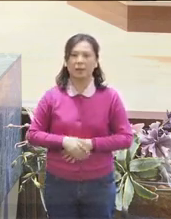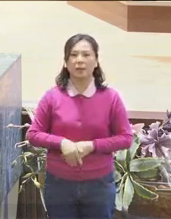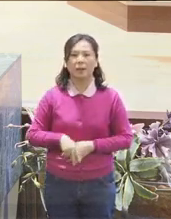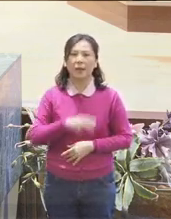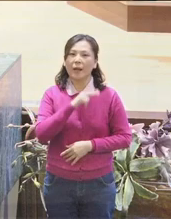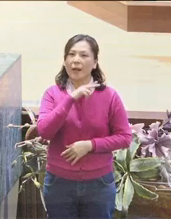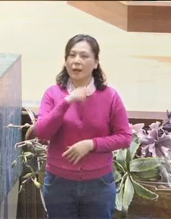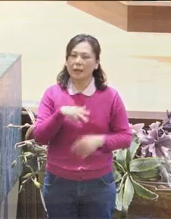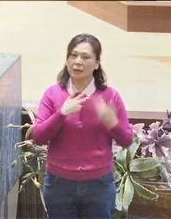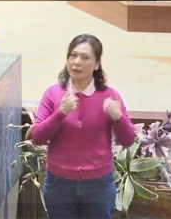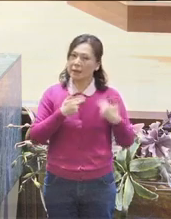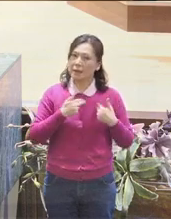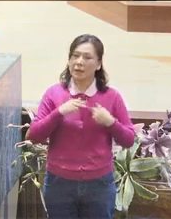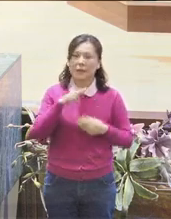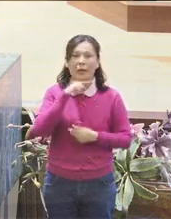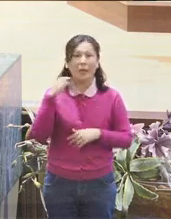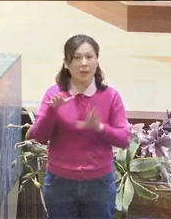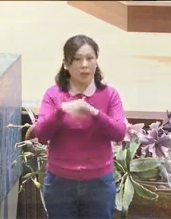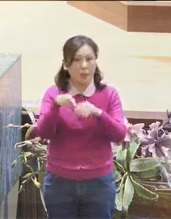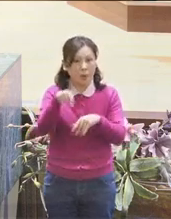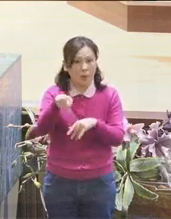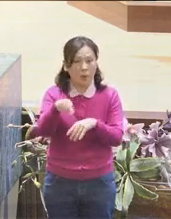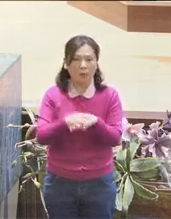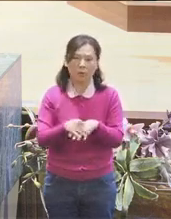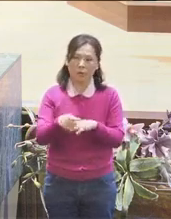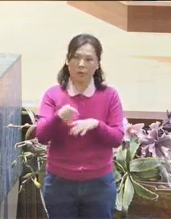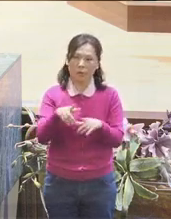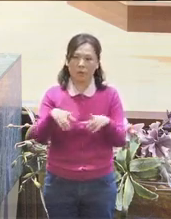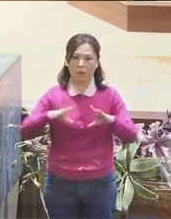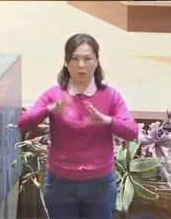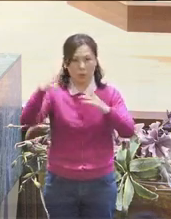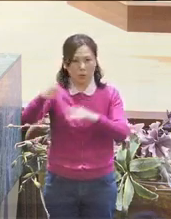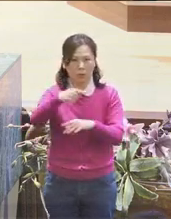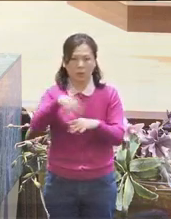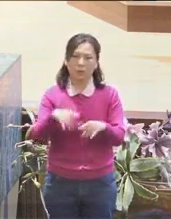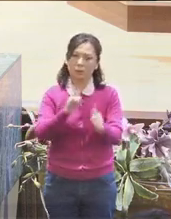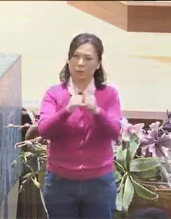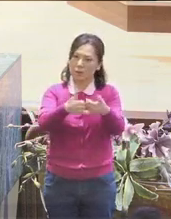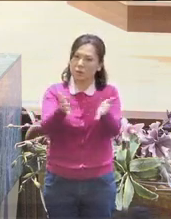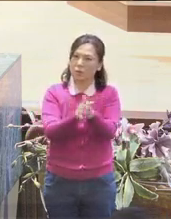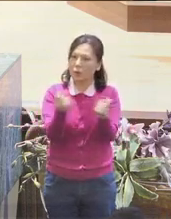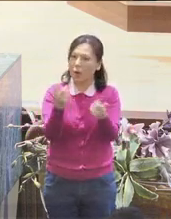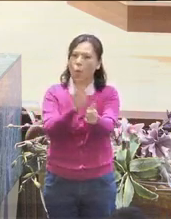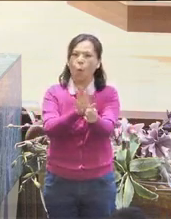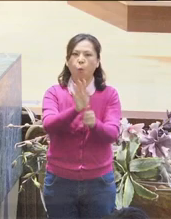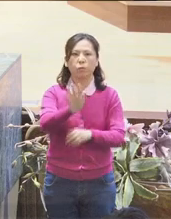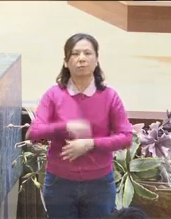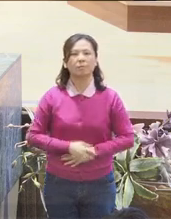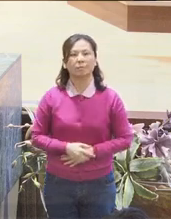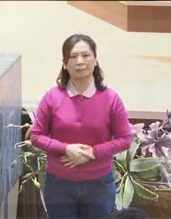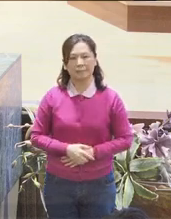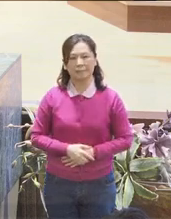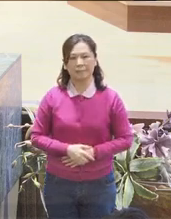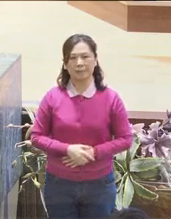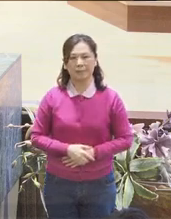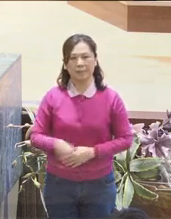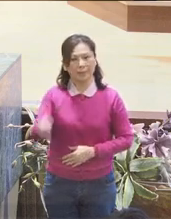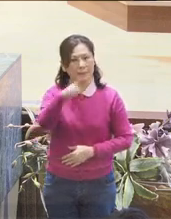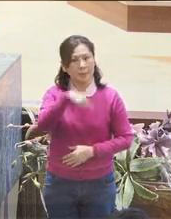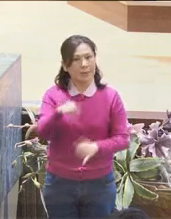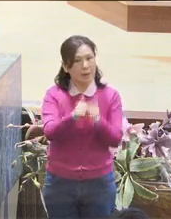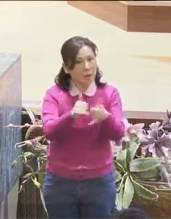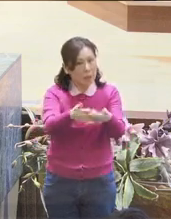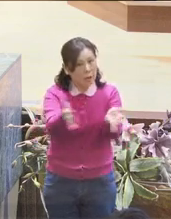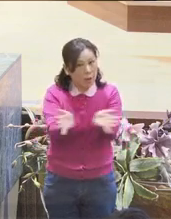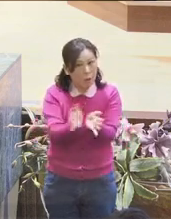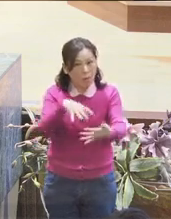整串 的那个社群、哦、那我是觉得这个也非常的有帮助。 因为呢，不只是说大家在社